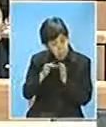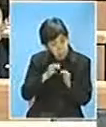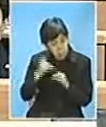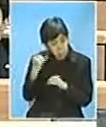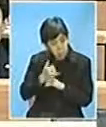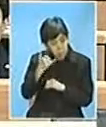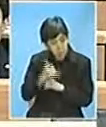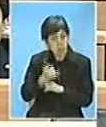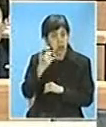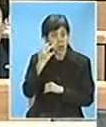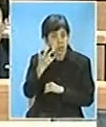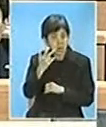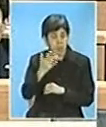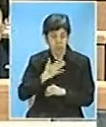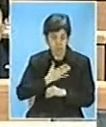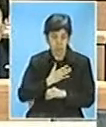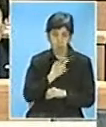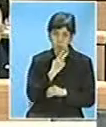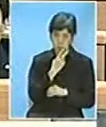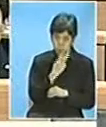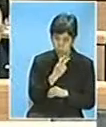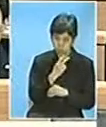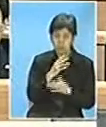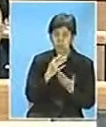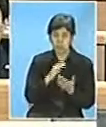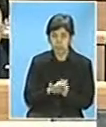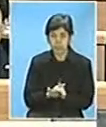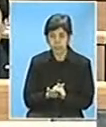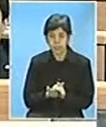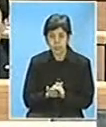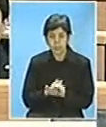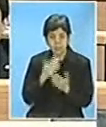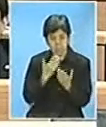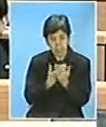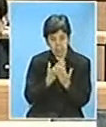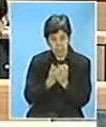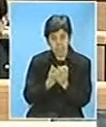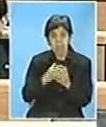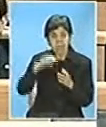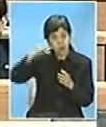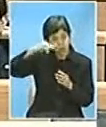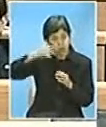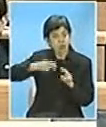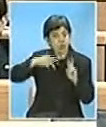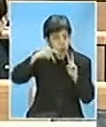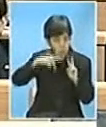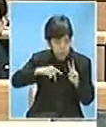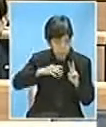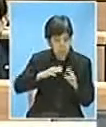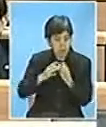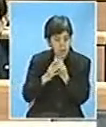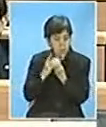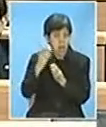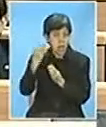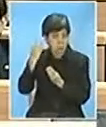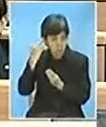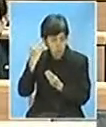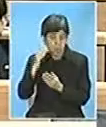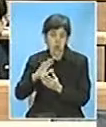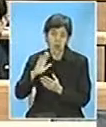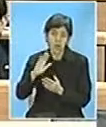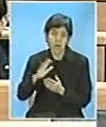ครั้งนะครับเป็นของผม2ครั้งนะครับเรื่องคูปอง 2,000 บาทของเครื่องไฟฟ้าแล้วก็เมื่อสัปดาห์ที่แล้วก็ตอบกระทู้